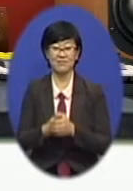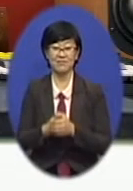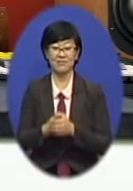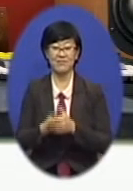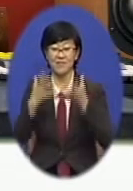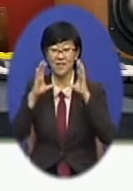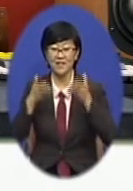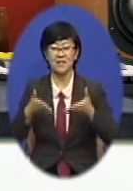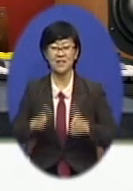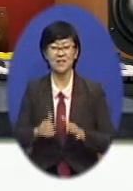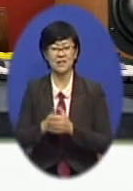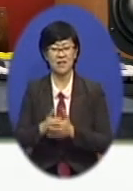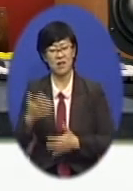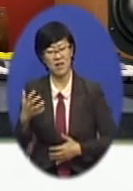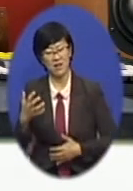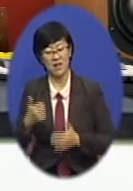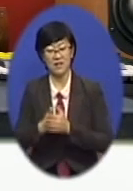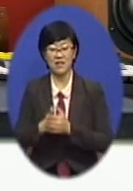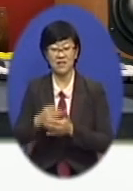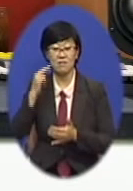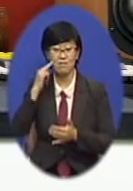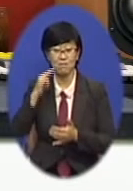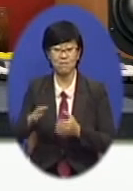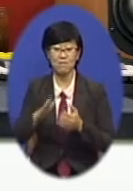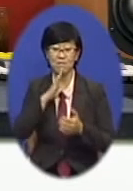이 아기 낳을 때 그 통증이 말도 못하는데